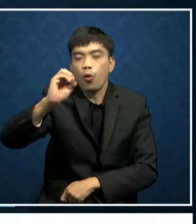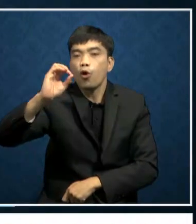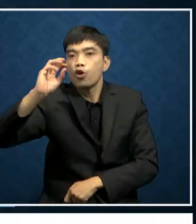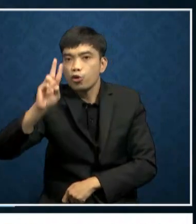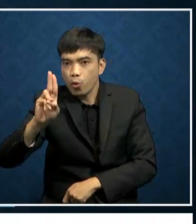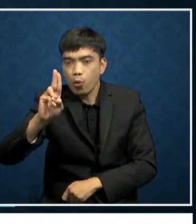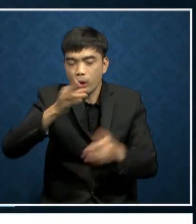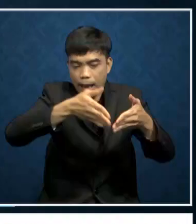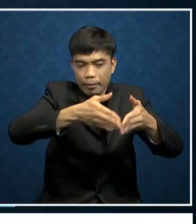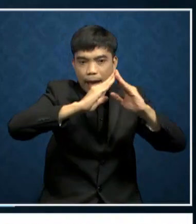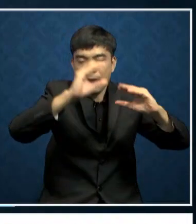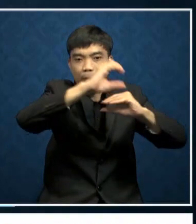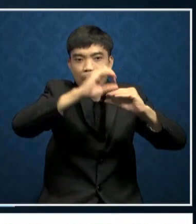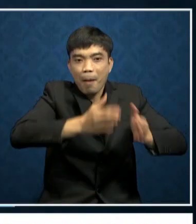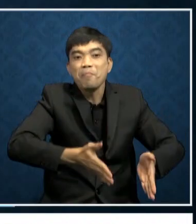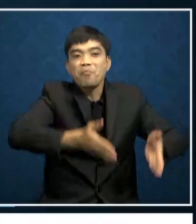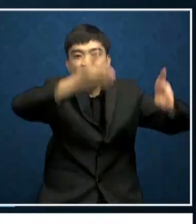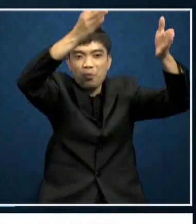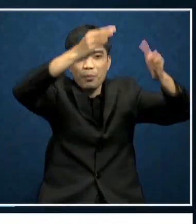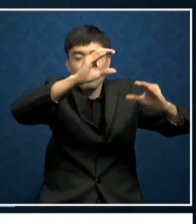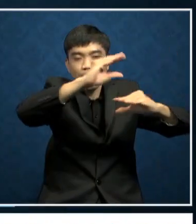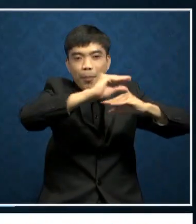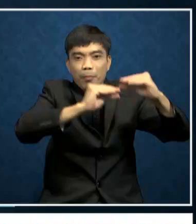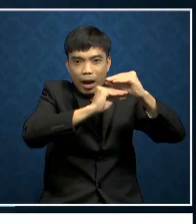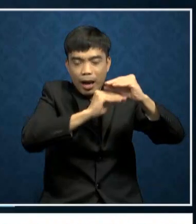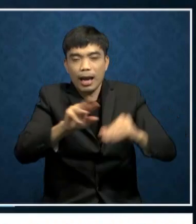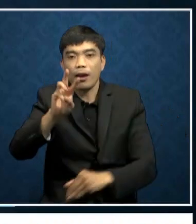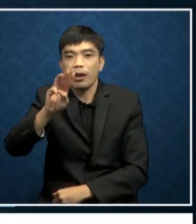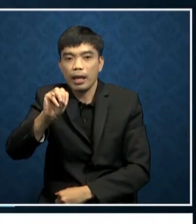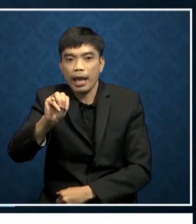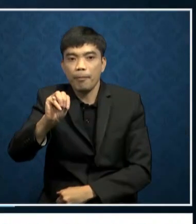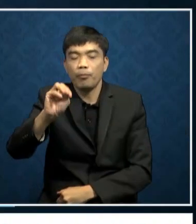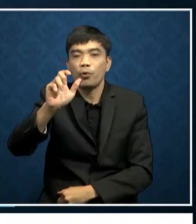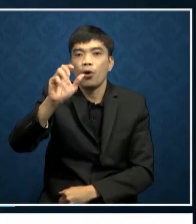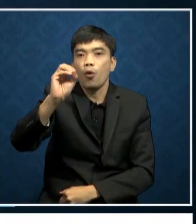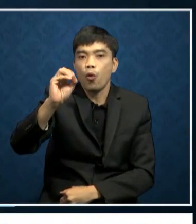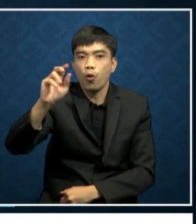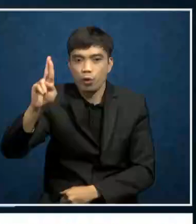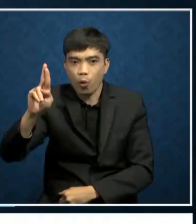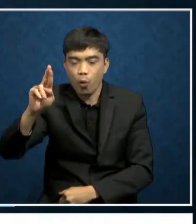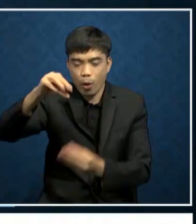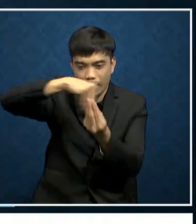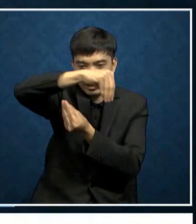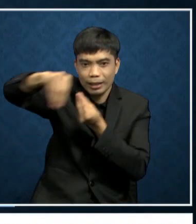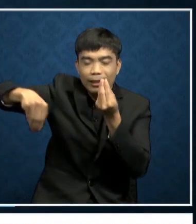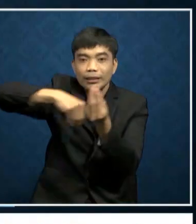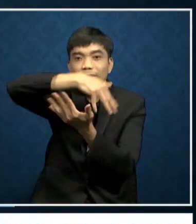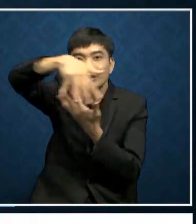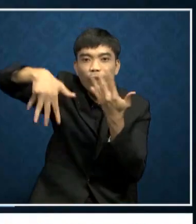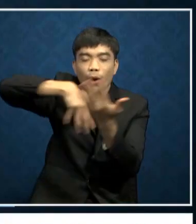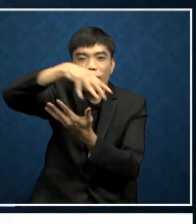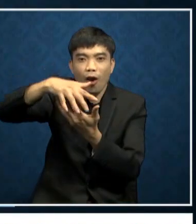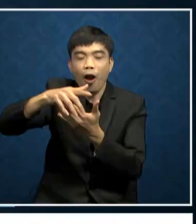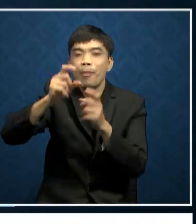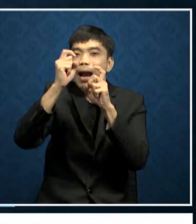อาคารนะครับแล้วก็เอ่อ MOUในเรื่องของการกำกับดูแลสิ่งแวดล้อมความปลอดภัยและการจัดการสิ่งปฏิกูลอัน